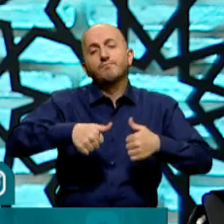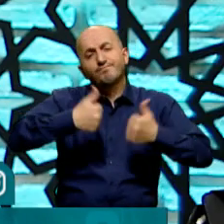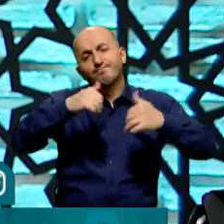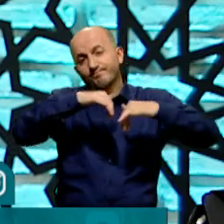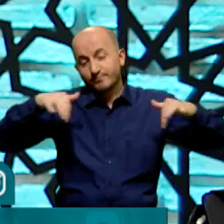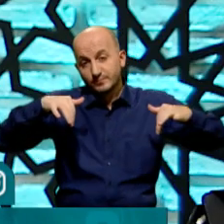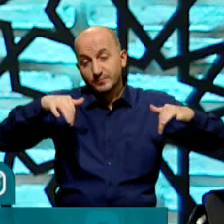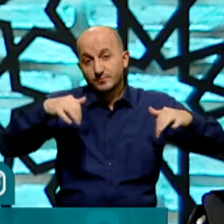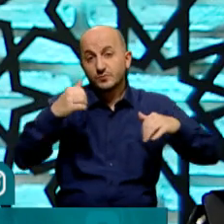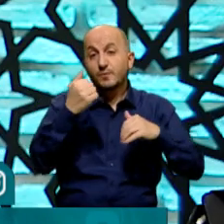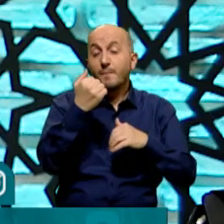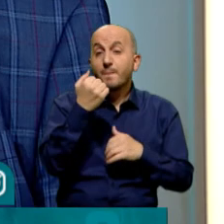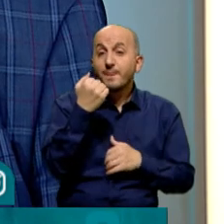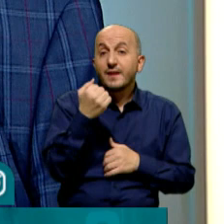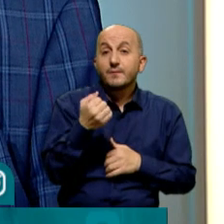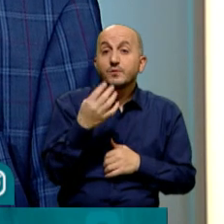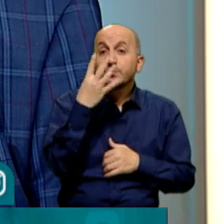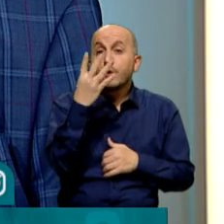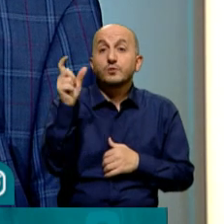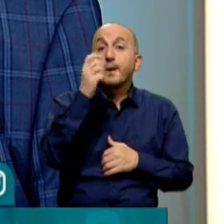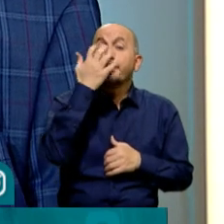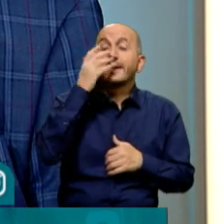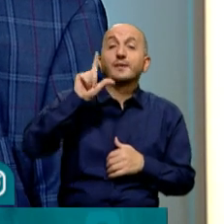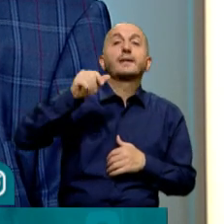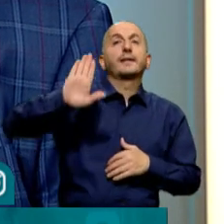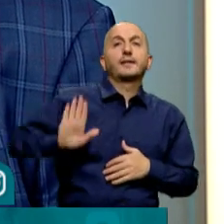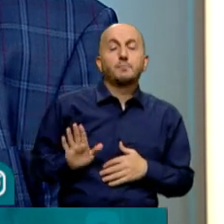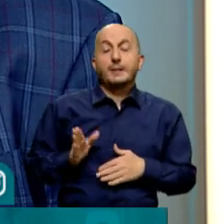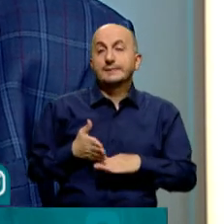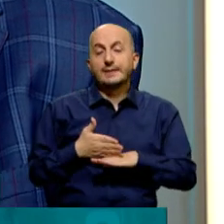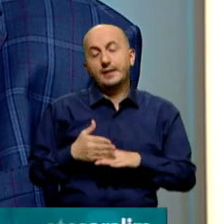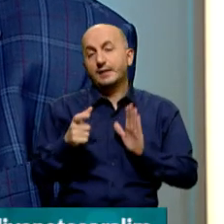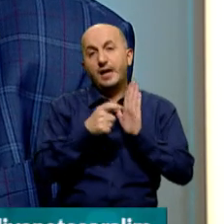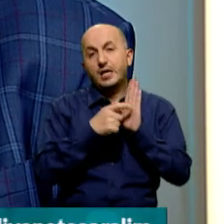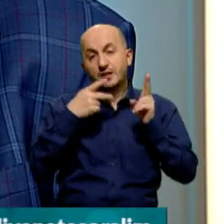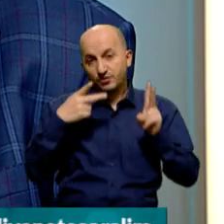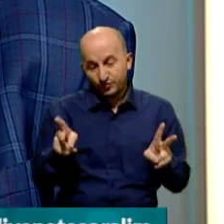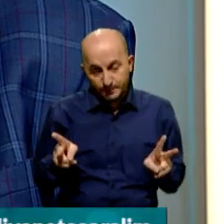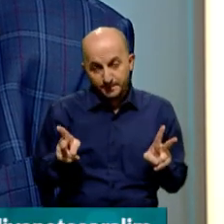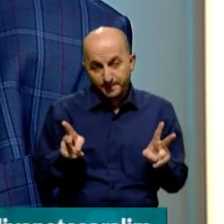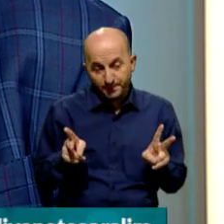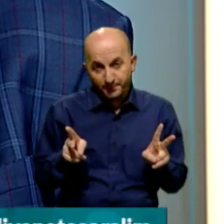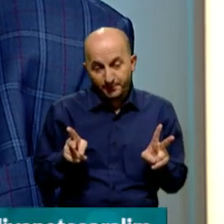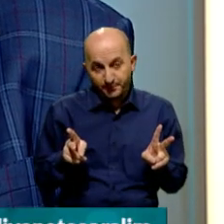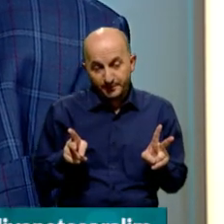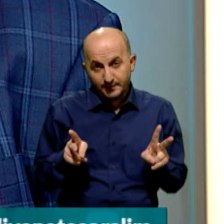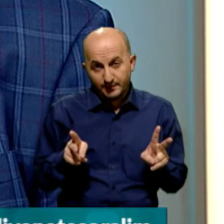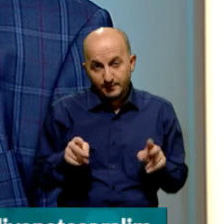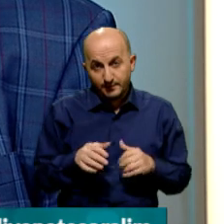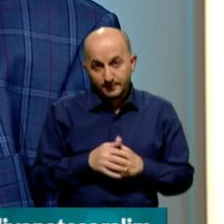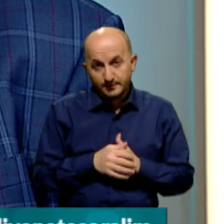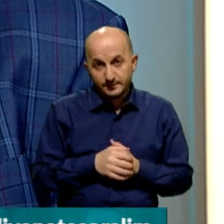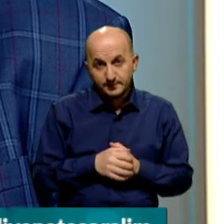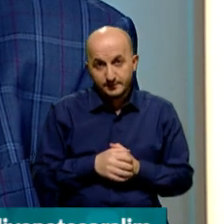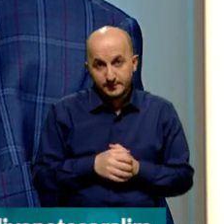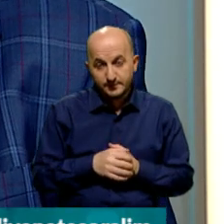ayrılmışlar. Burada iddet gerekir mi? İddet gerekmez. Niye gerekmez? Bu ayetle sabit çünkü. Kardeşimiz